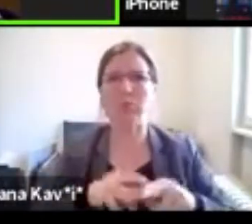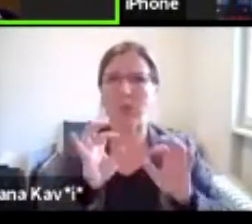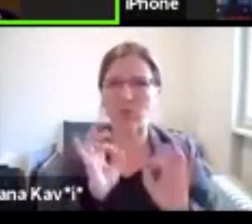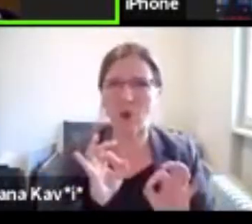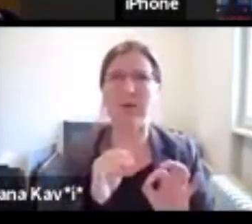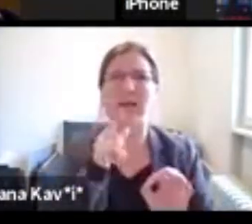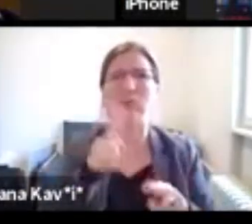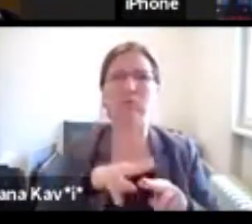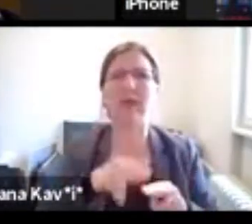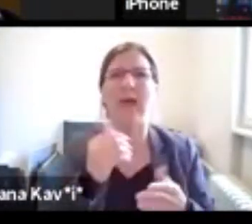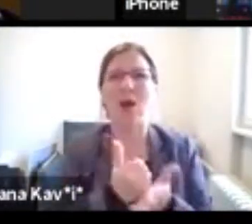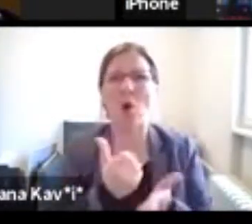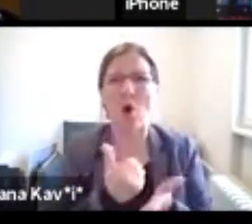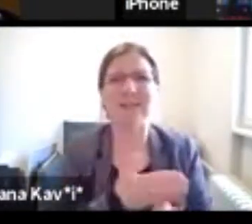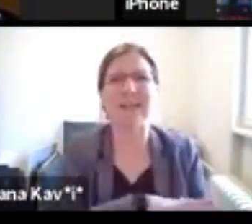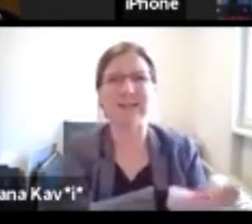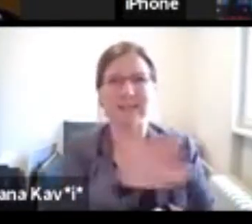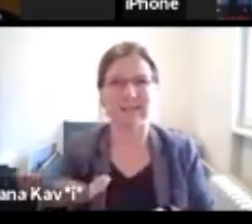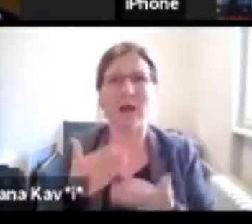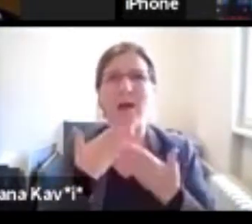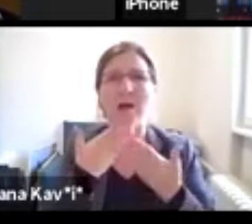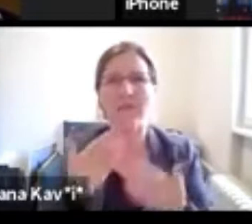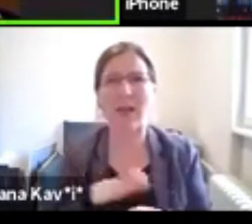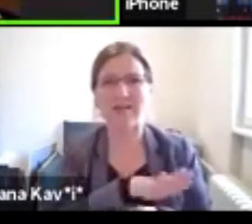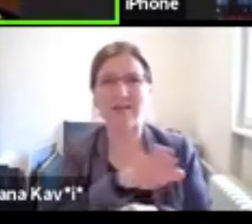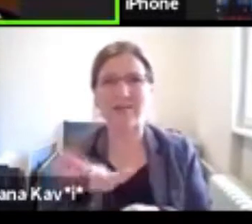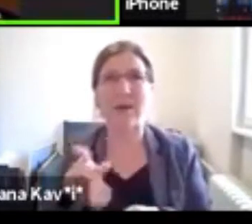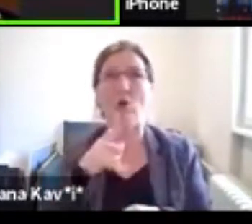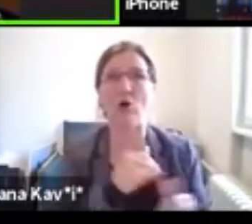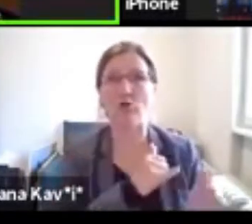svima nama. Hvala vam svima koji ste sudjelovali u ovoj pripremi.